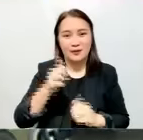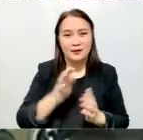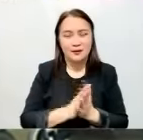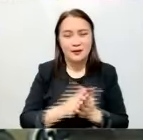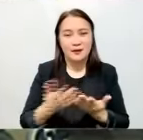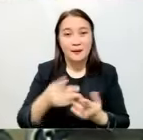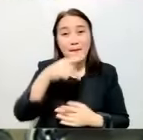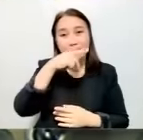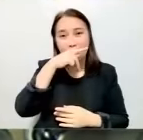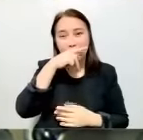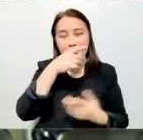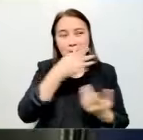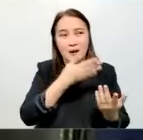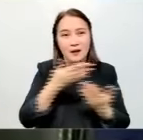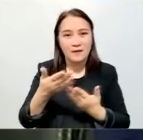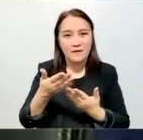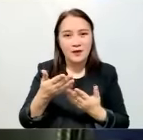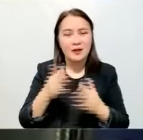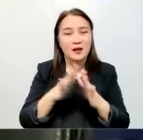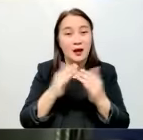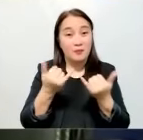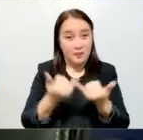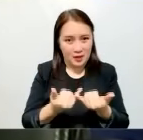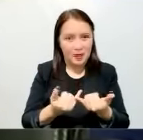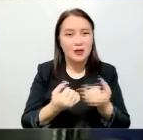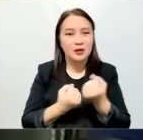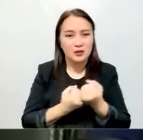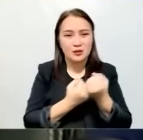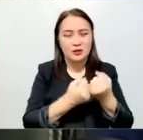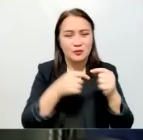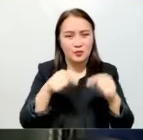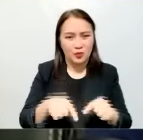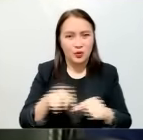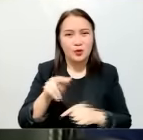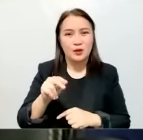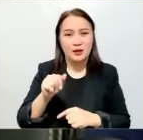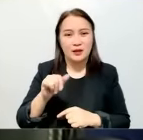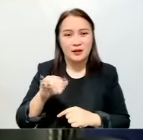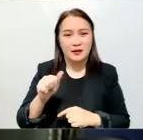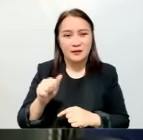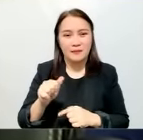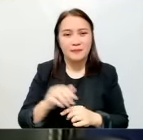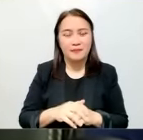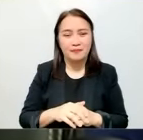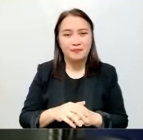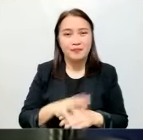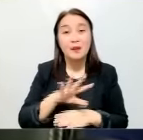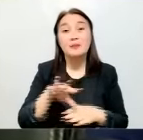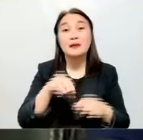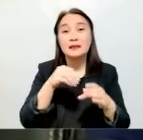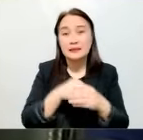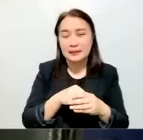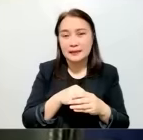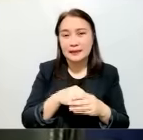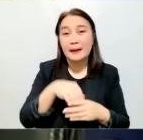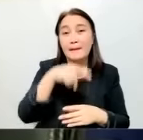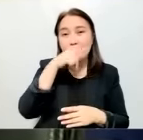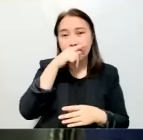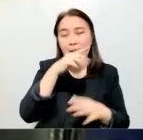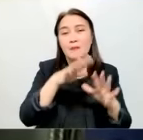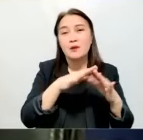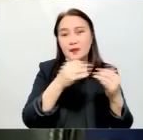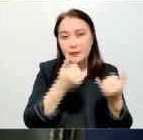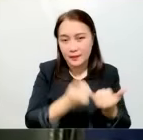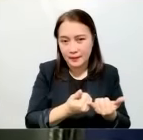pagsasapribado ng operasyon ng NAIA. We do need a participation of the private sector. It's about time that we should try to